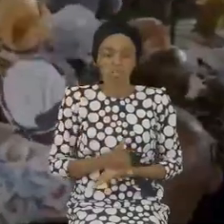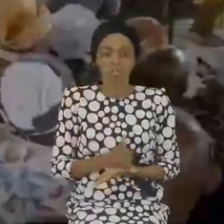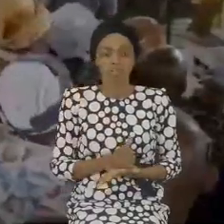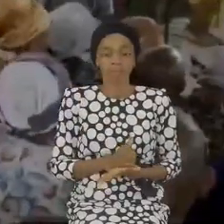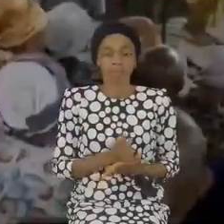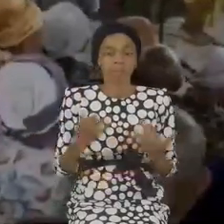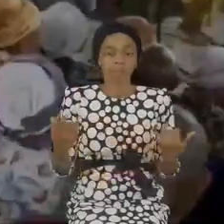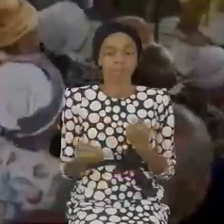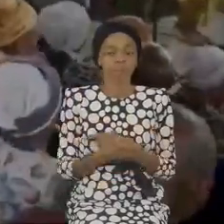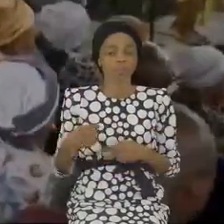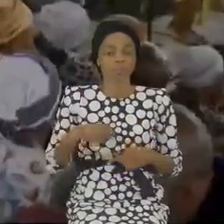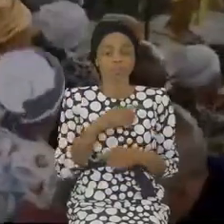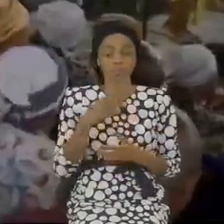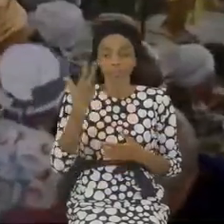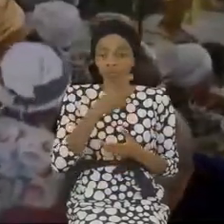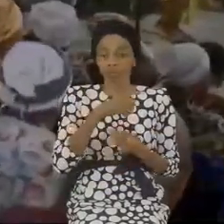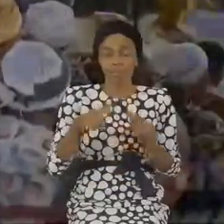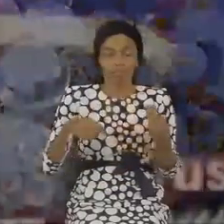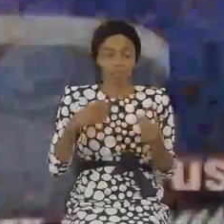Aujourd'hui, nous parlons